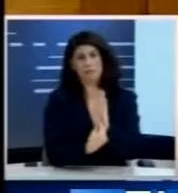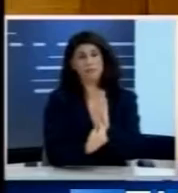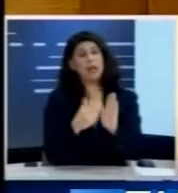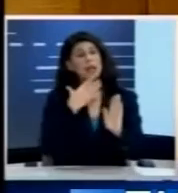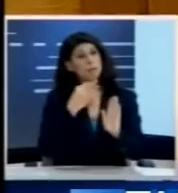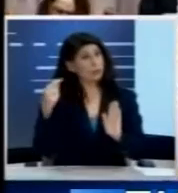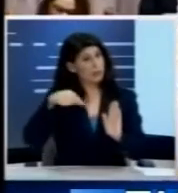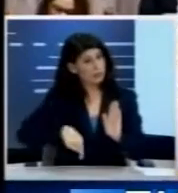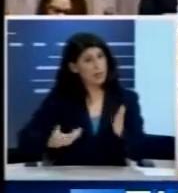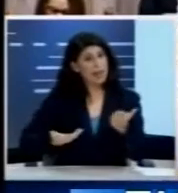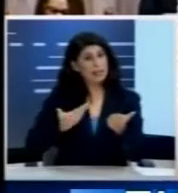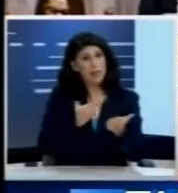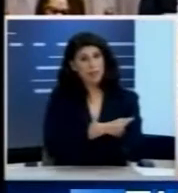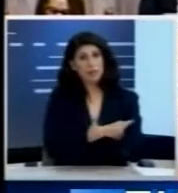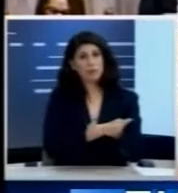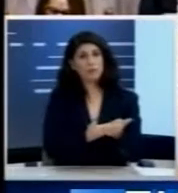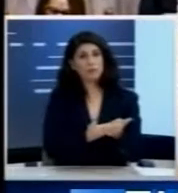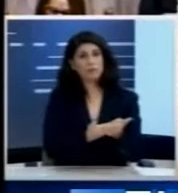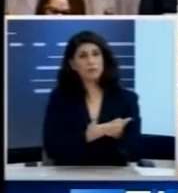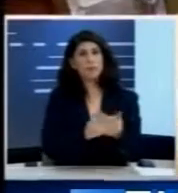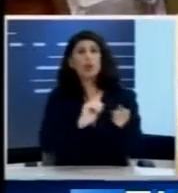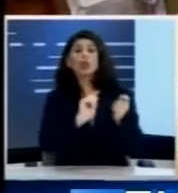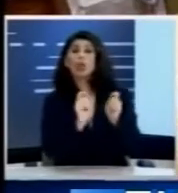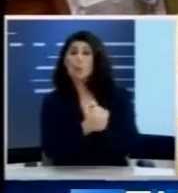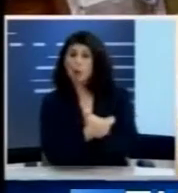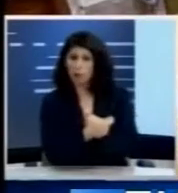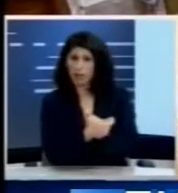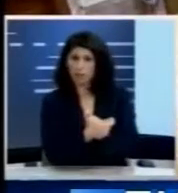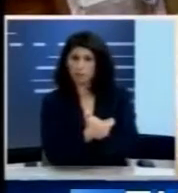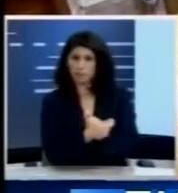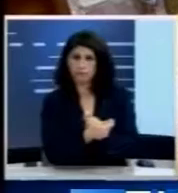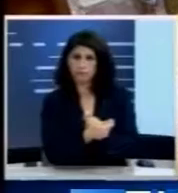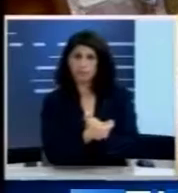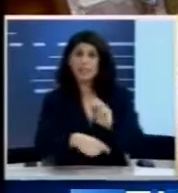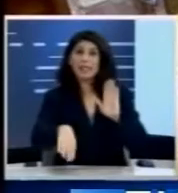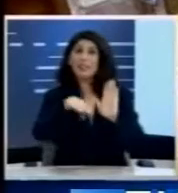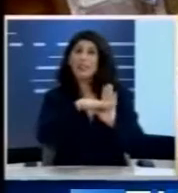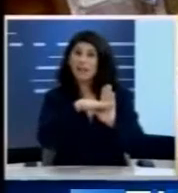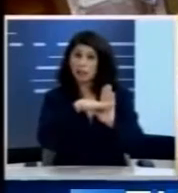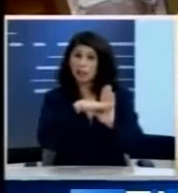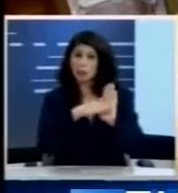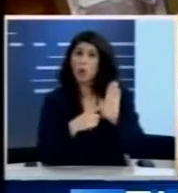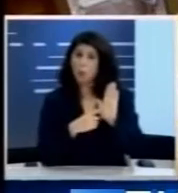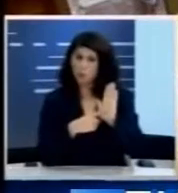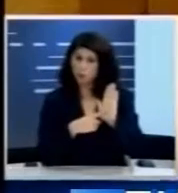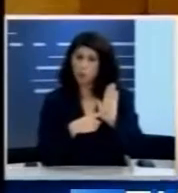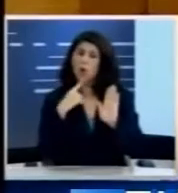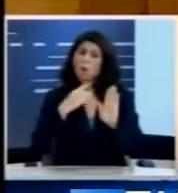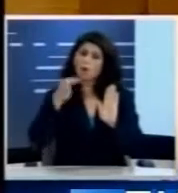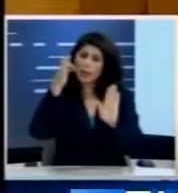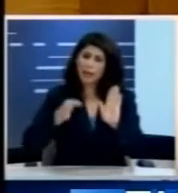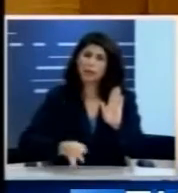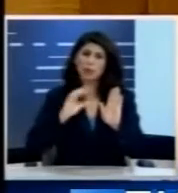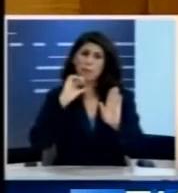σήμερα καταθέτουμε την τροπολογία, τη διάταξη, όπως